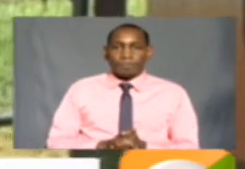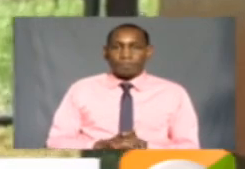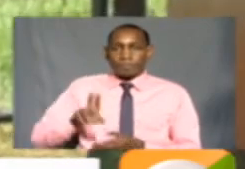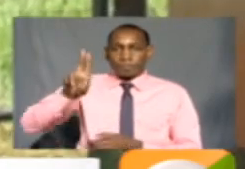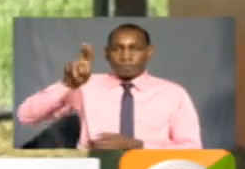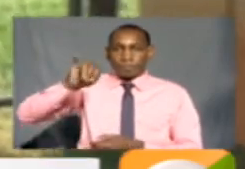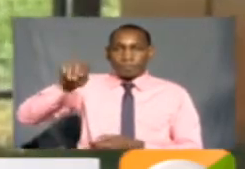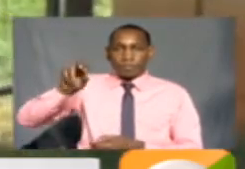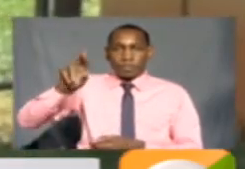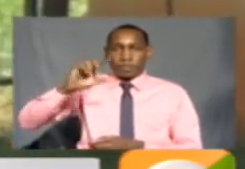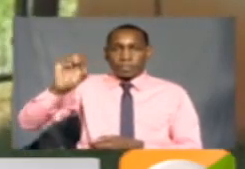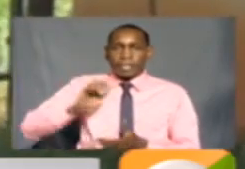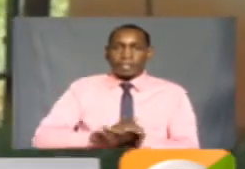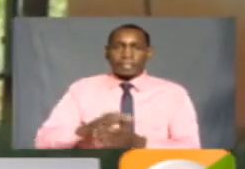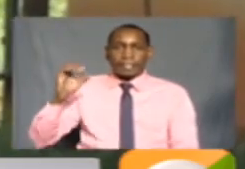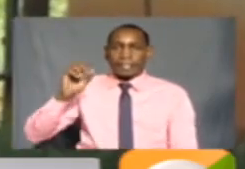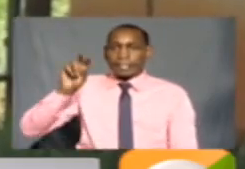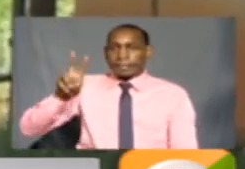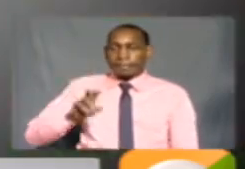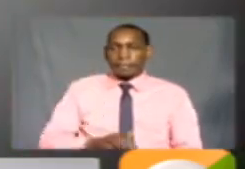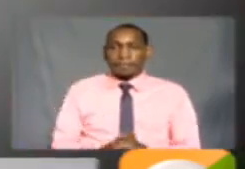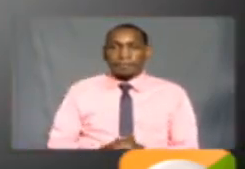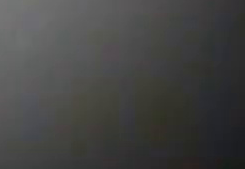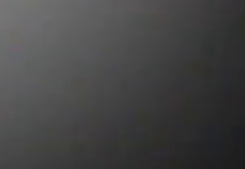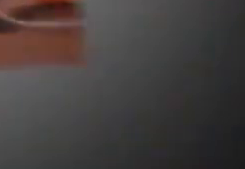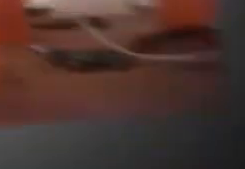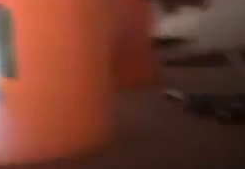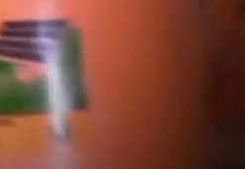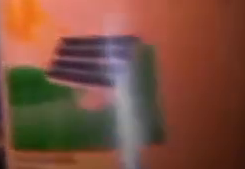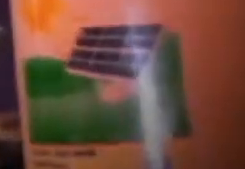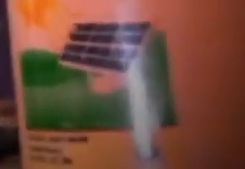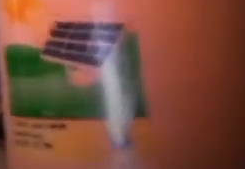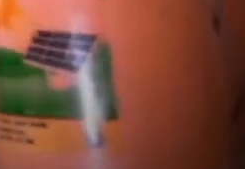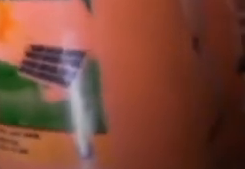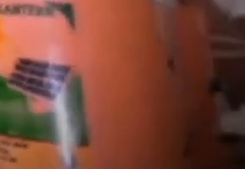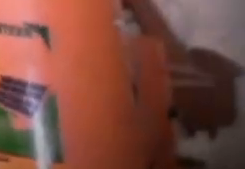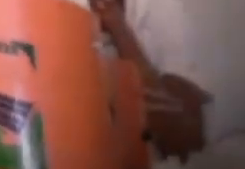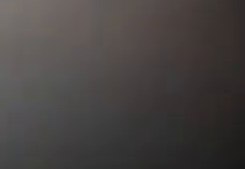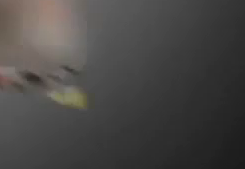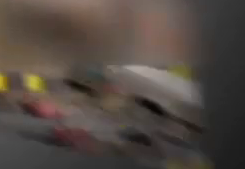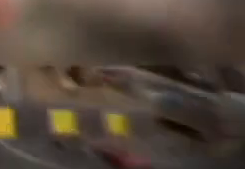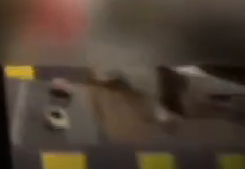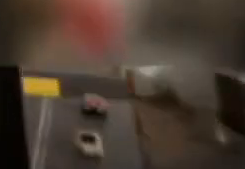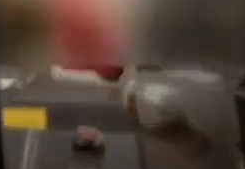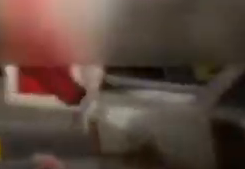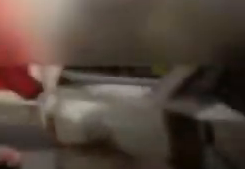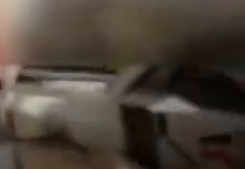Gatete Njoroge, runinga ya Citizen.